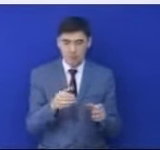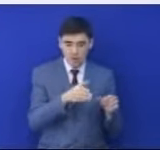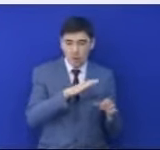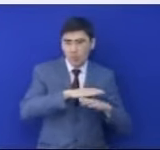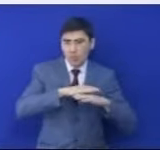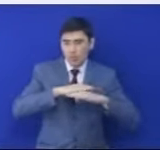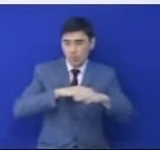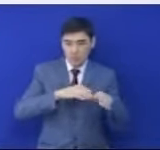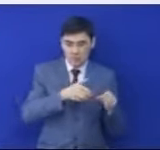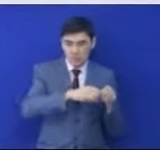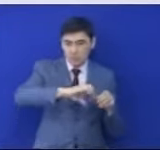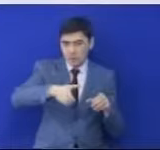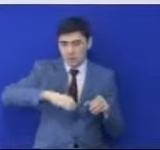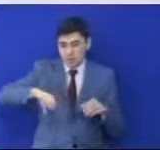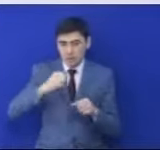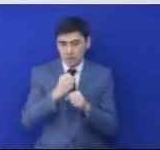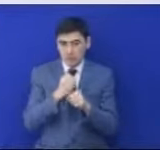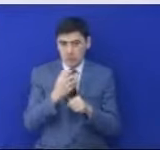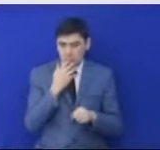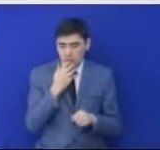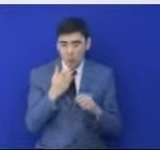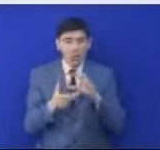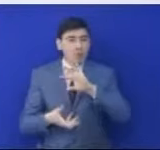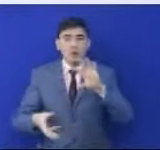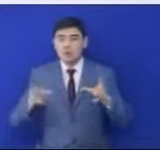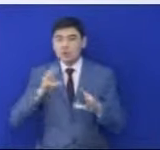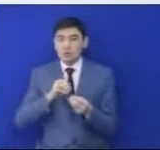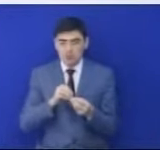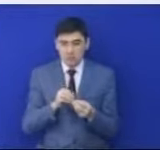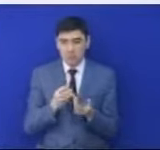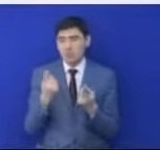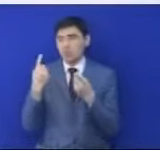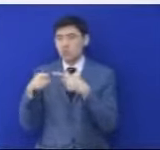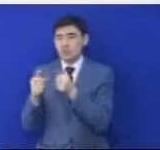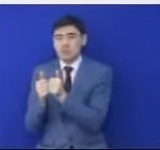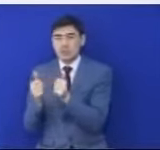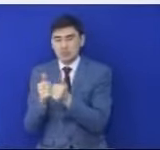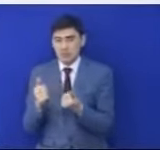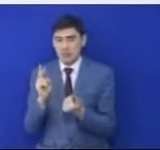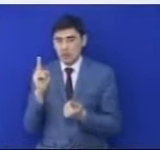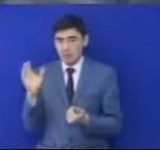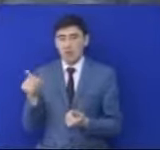лоджияларды жауып қосымша жылу тартқан. Салдарынан ондай пәтерлердің көршілерінде жылу жетіспейді, дейді мамандар.